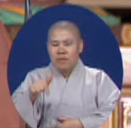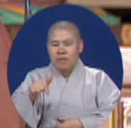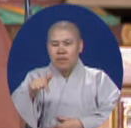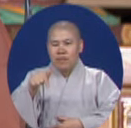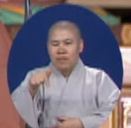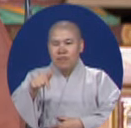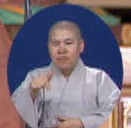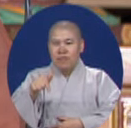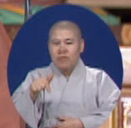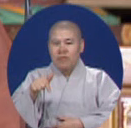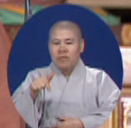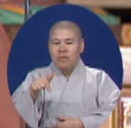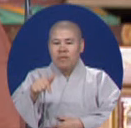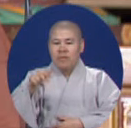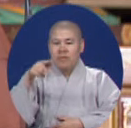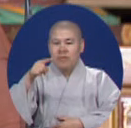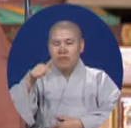조용상저